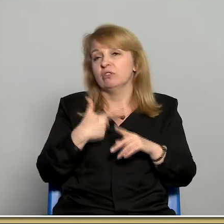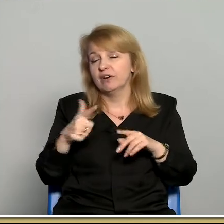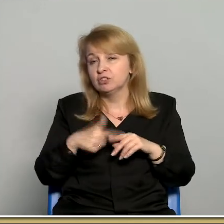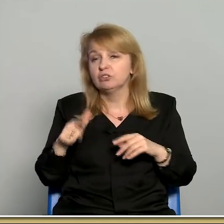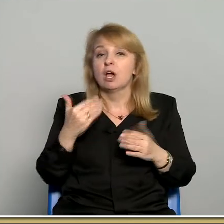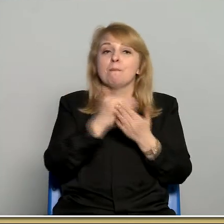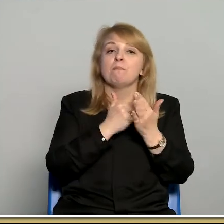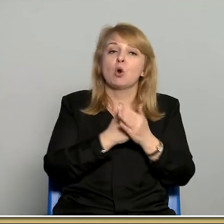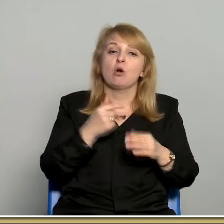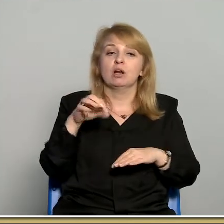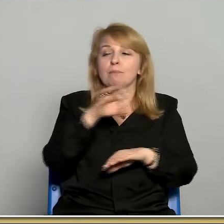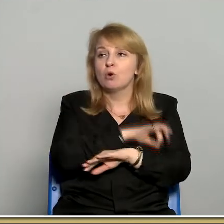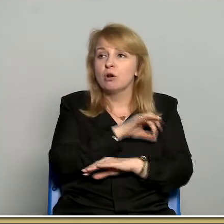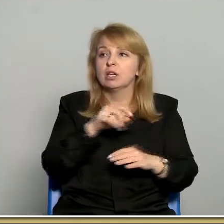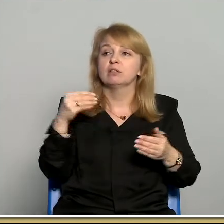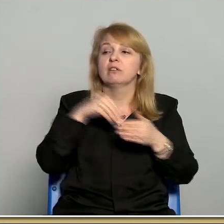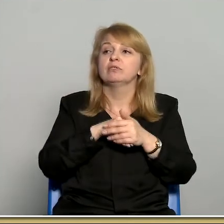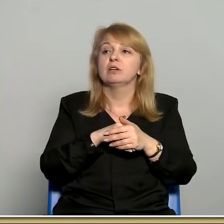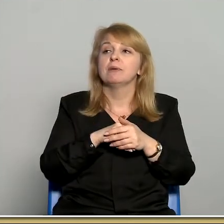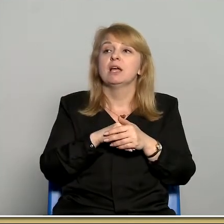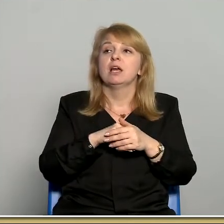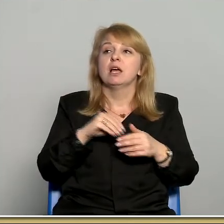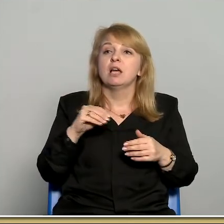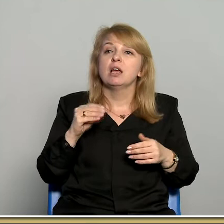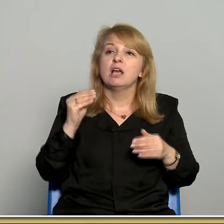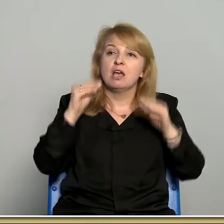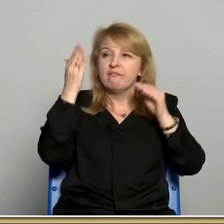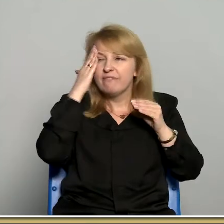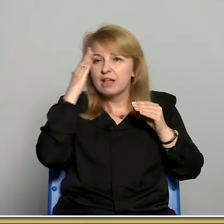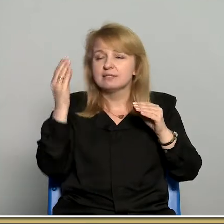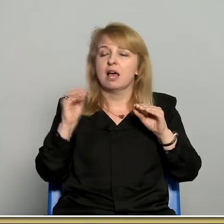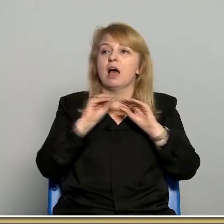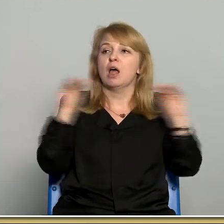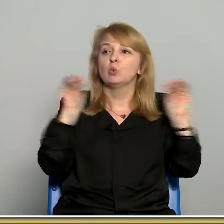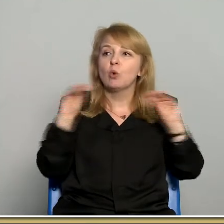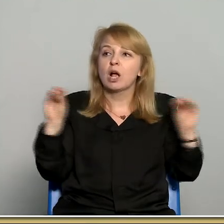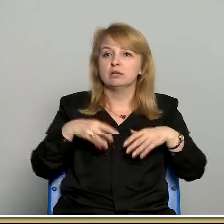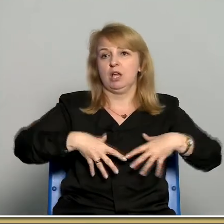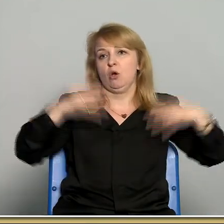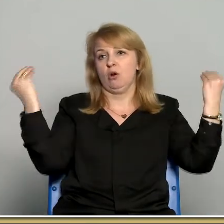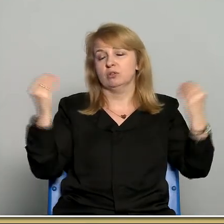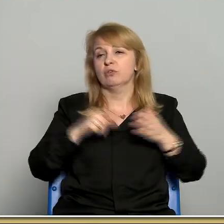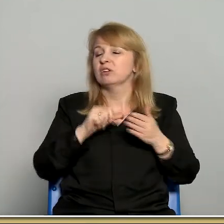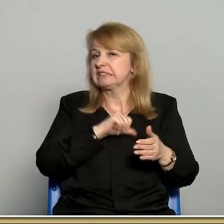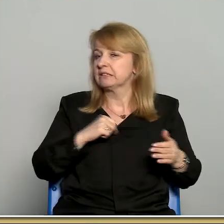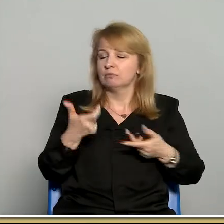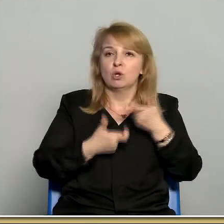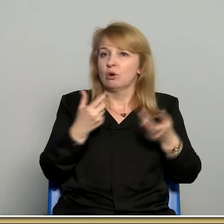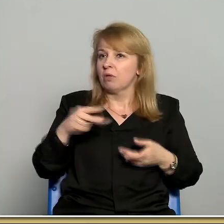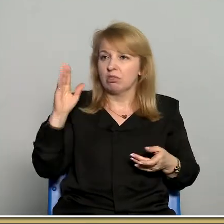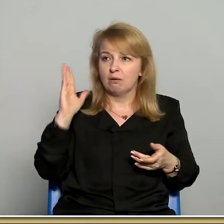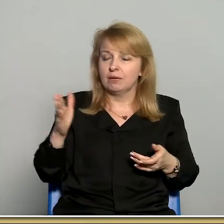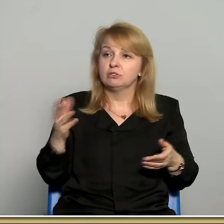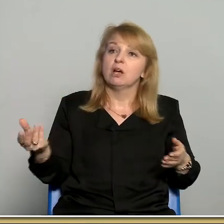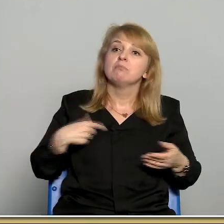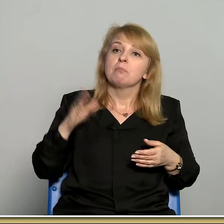Operacyjnym, jak i w Programie Operacyjnym Wiedza, Edukacja, Rozwój. Oczywiście nie będziemy robić tego sami. Będziemy w